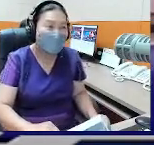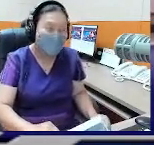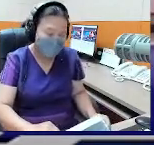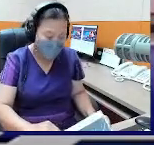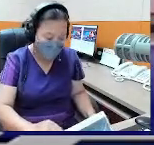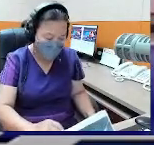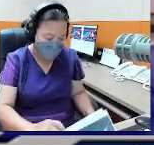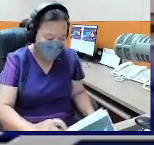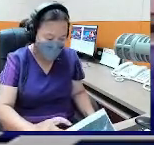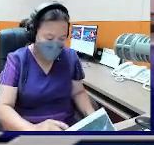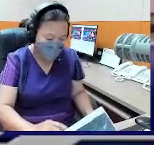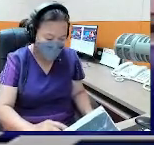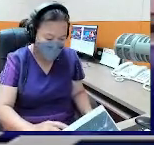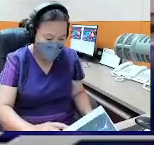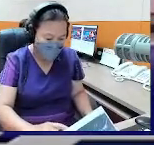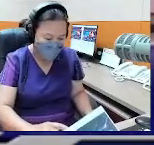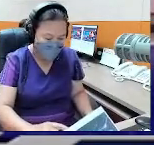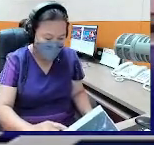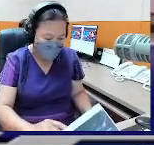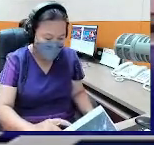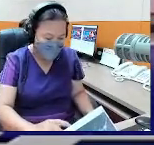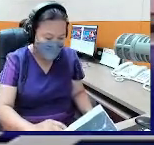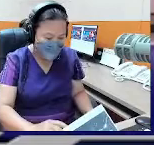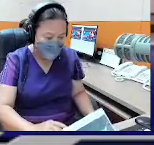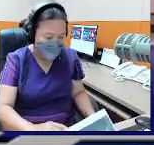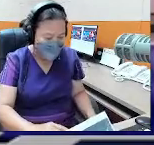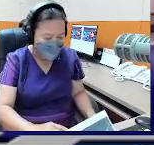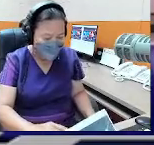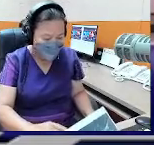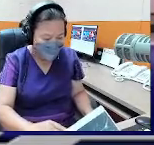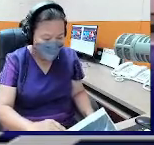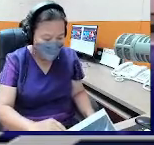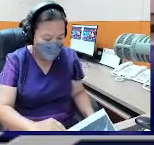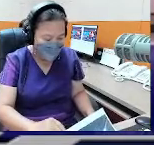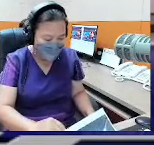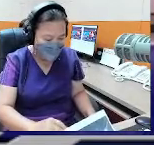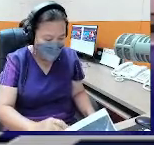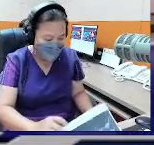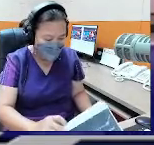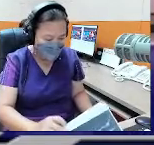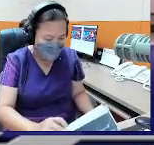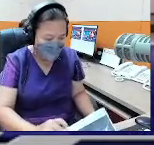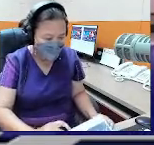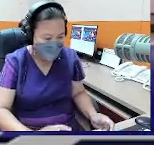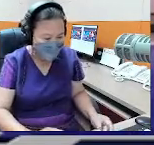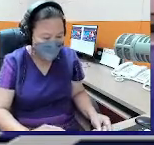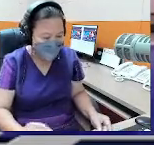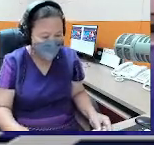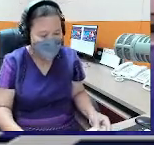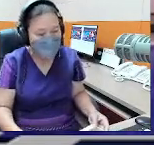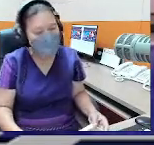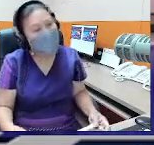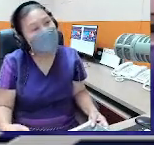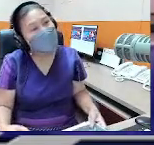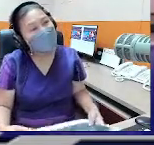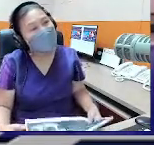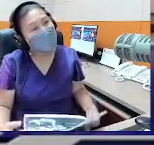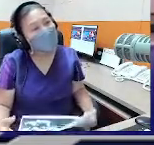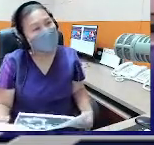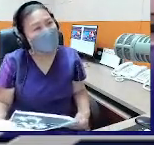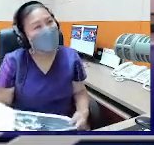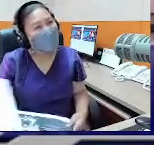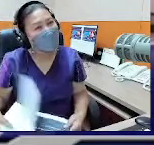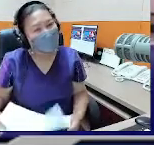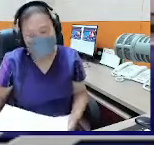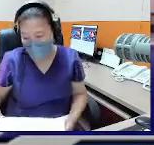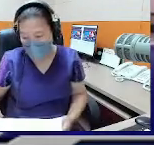เรามุ่งเน้นในเรื่องของการนอกจากจะดูแลนักศึกษาแล้วเรายังมีการช่วยเหลือเพราะว่าเรามีการทำแบบสำรวจน